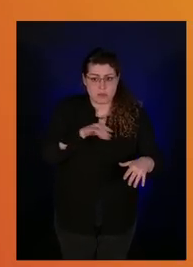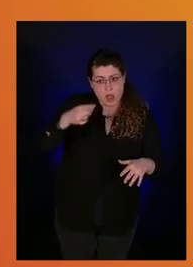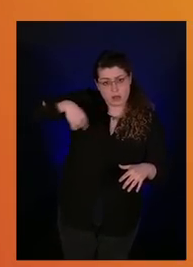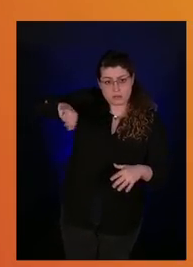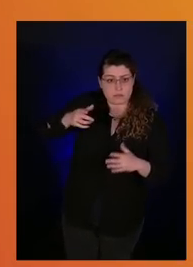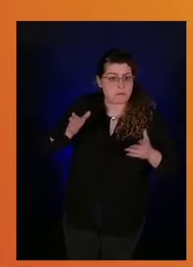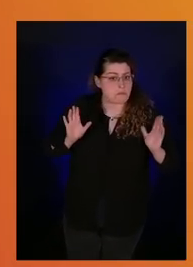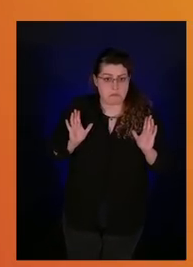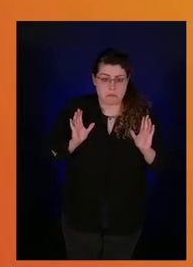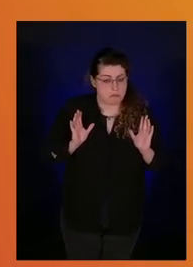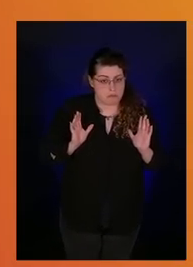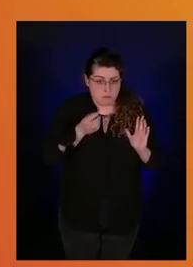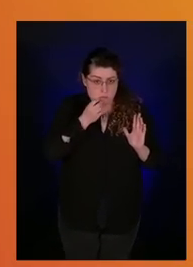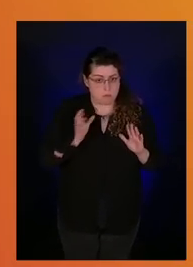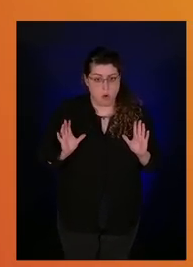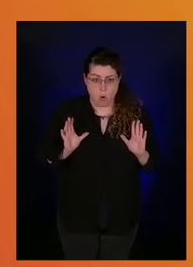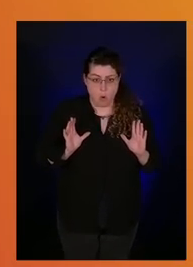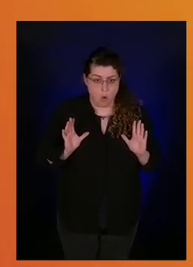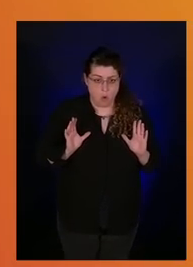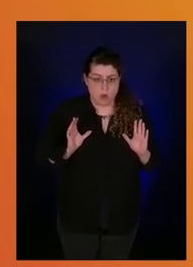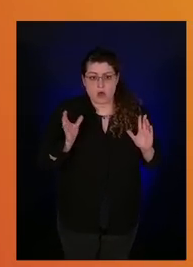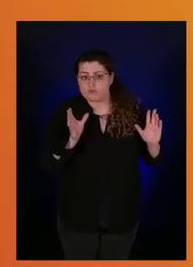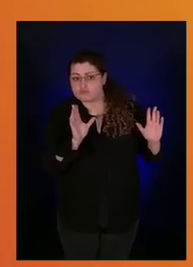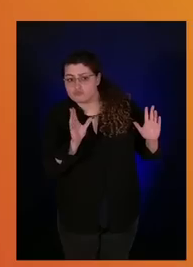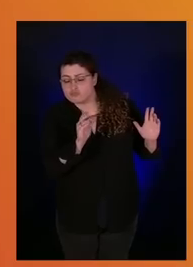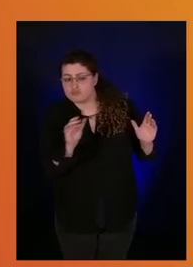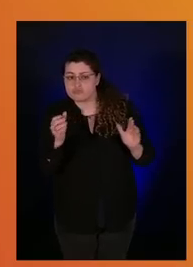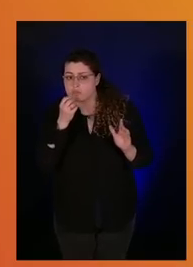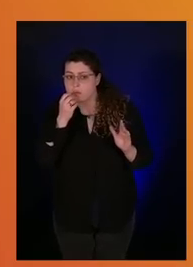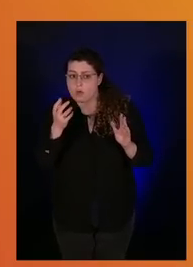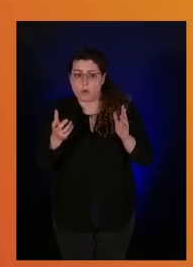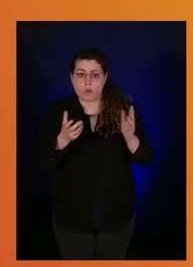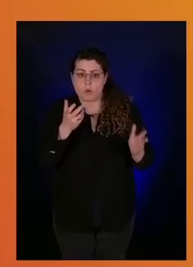salle. Donc, j'ai balayé. Ce que je vous propose, c'est qu'on passe